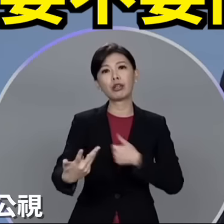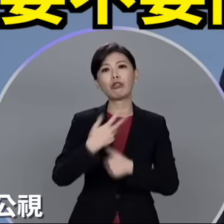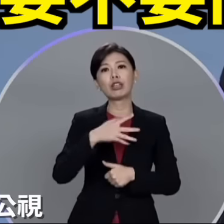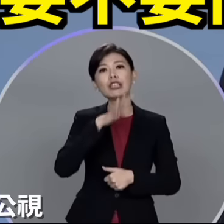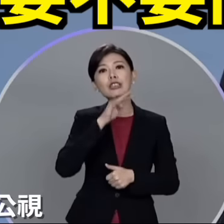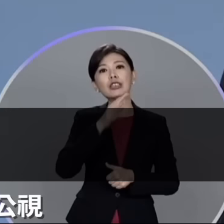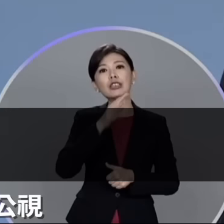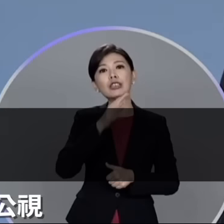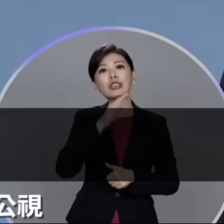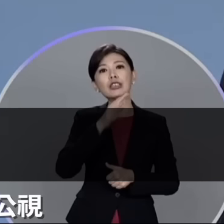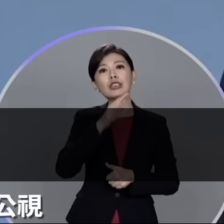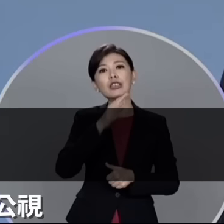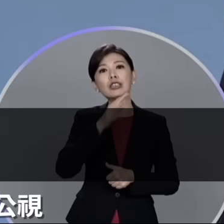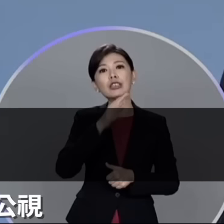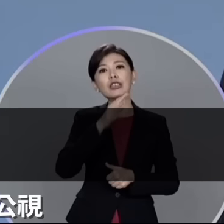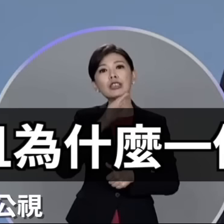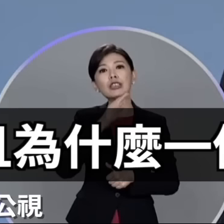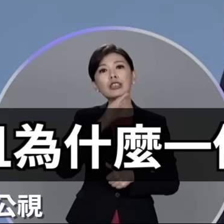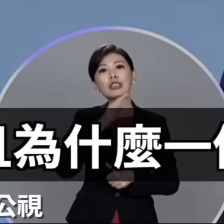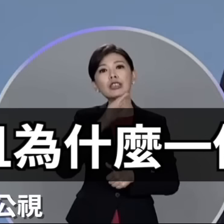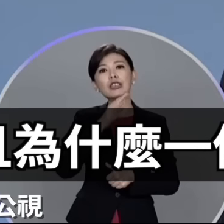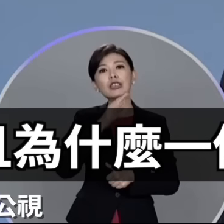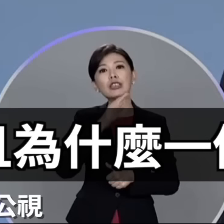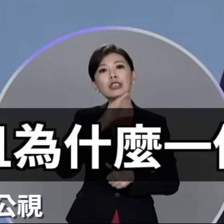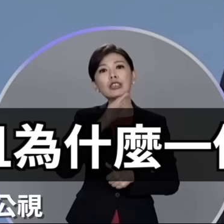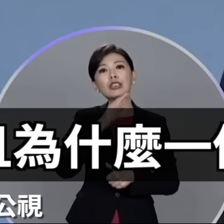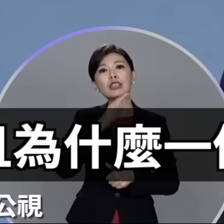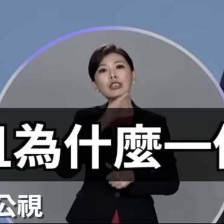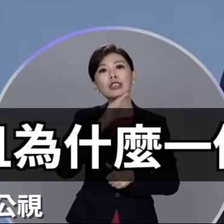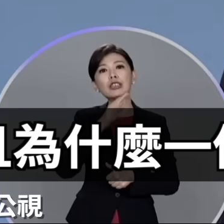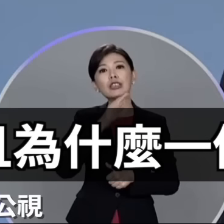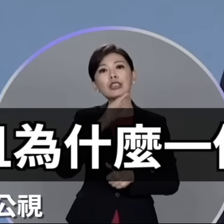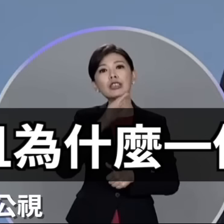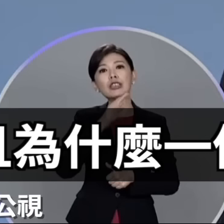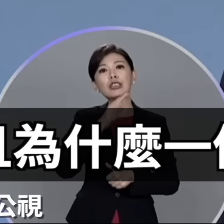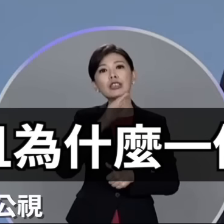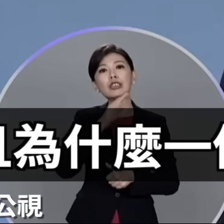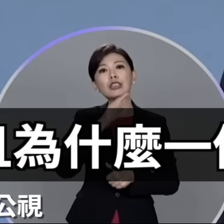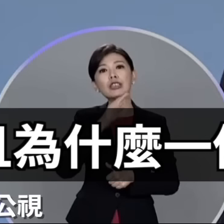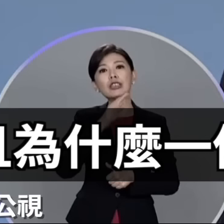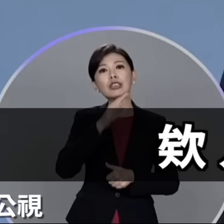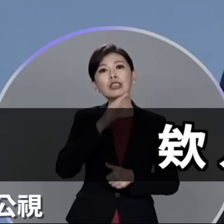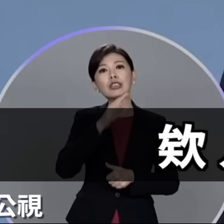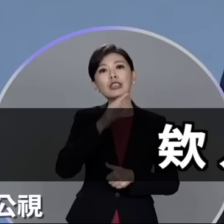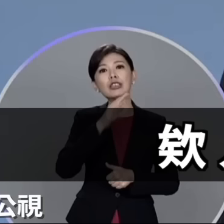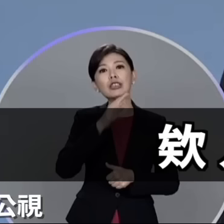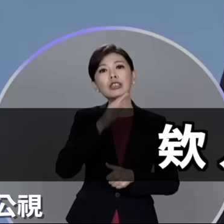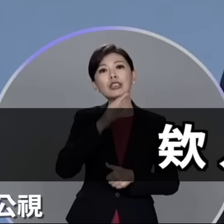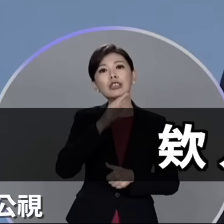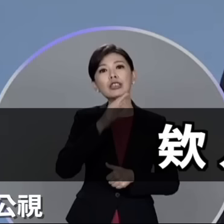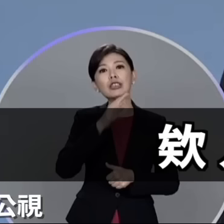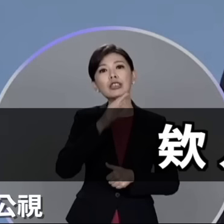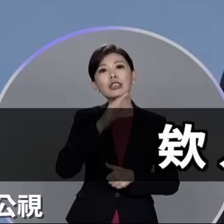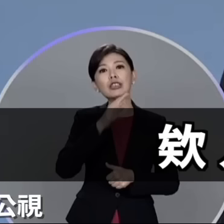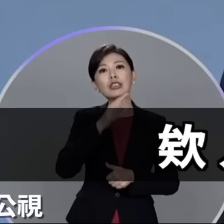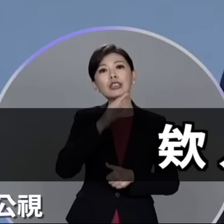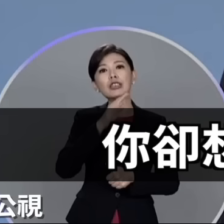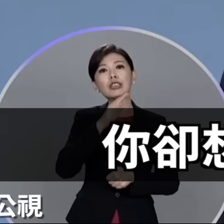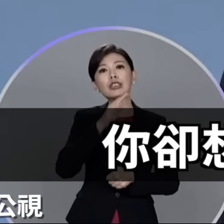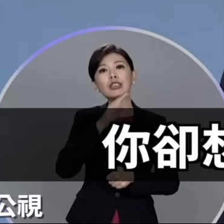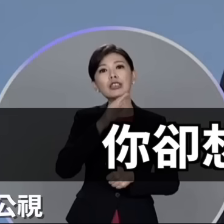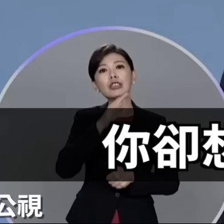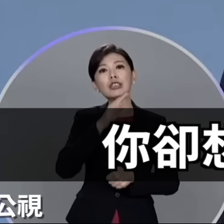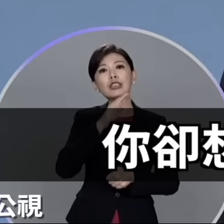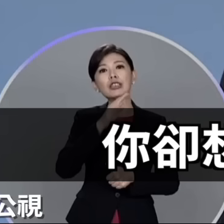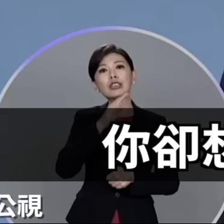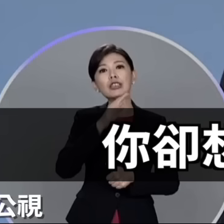之前还是处男？ 没有人想知道。而且为什么一个总统候选人都无法正面回答问题啊？人家想讨论的是你的诚信度，你